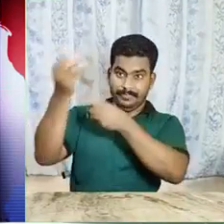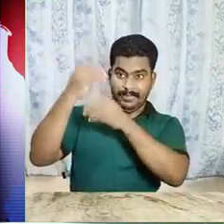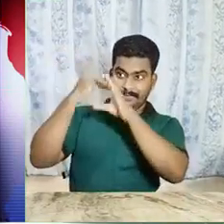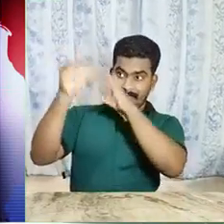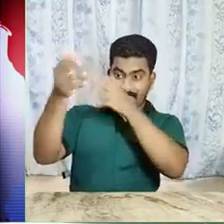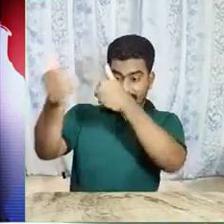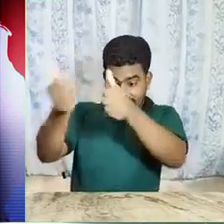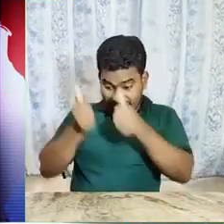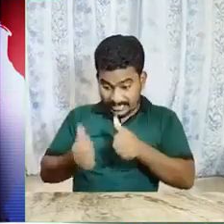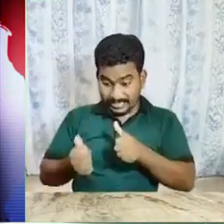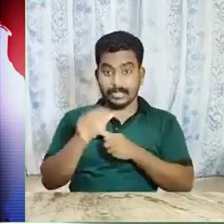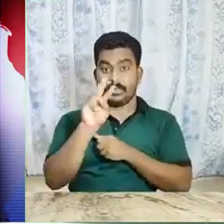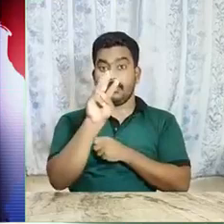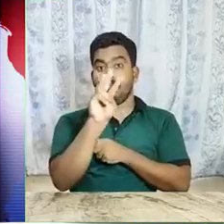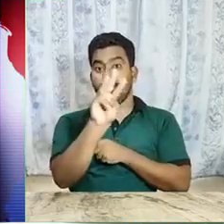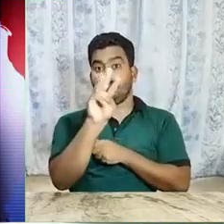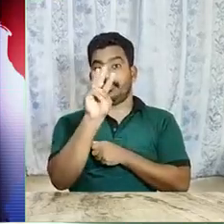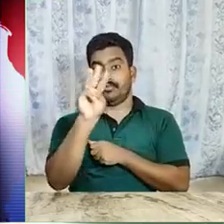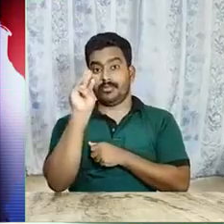33,265 എണ്ണം